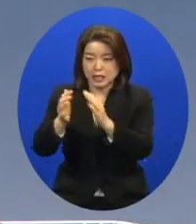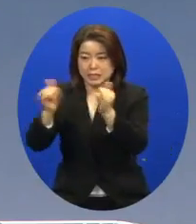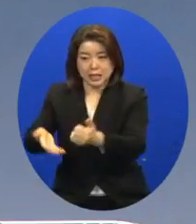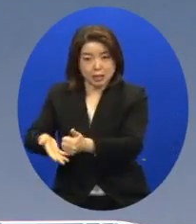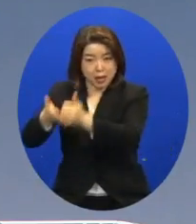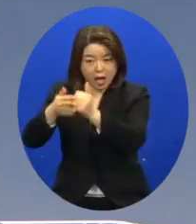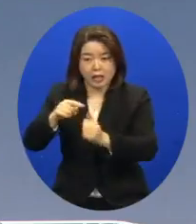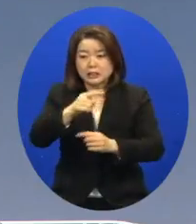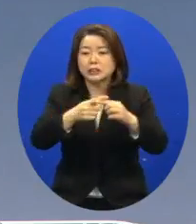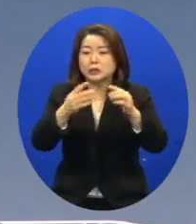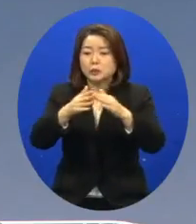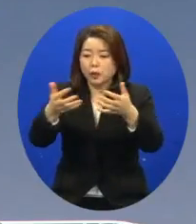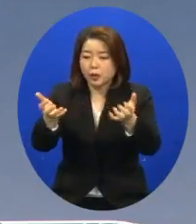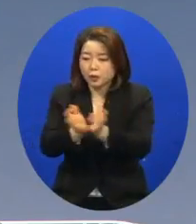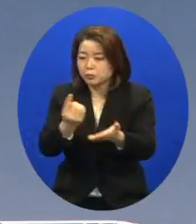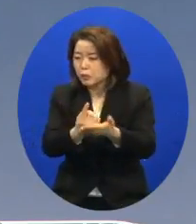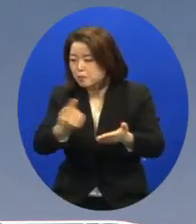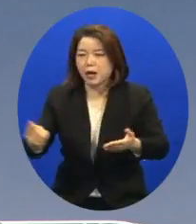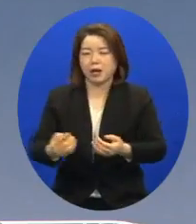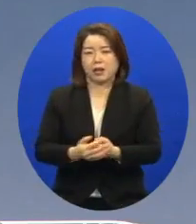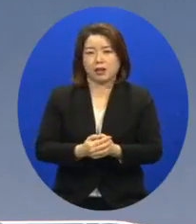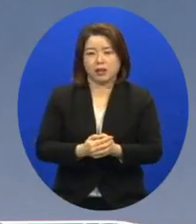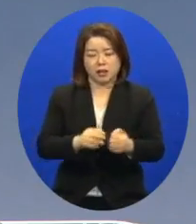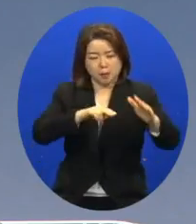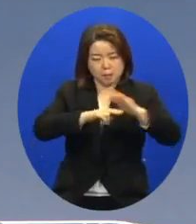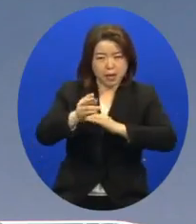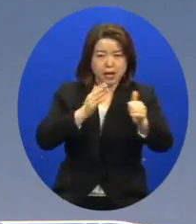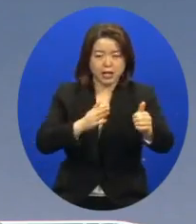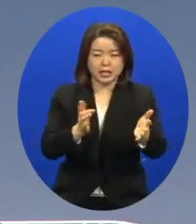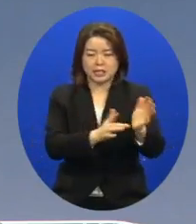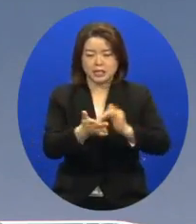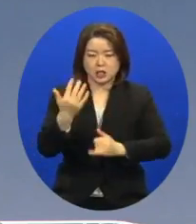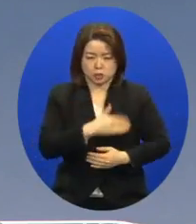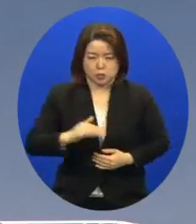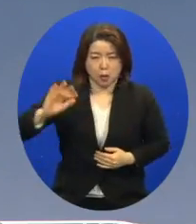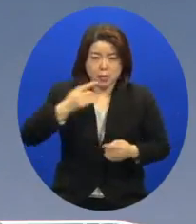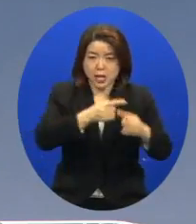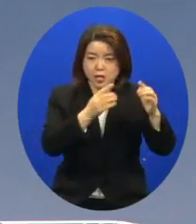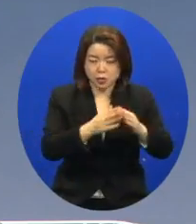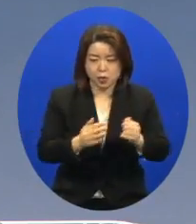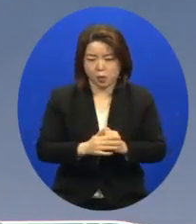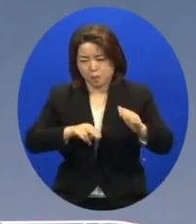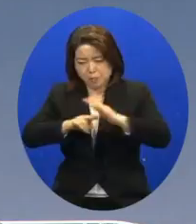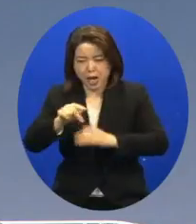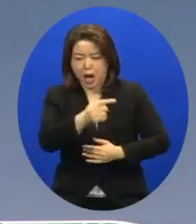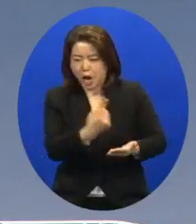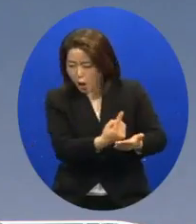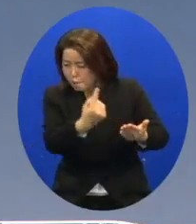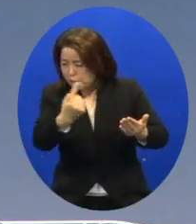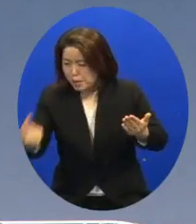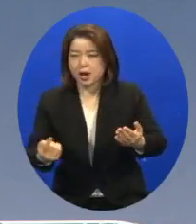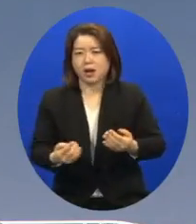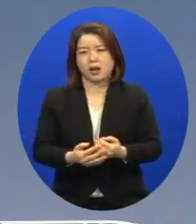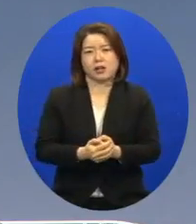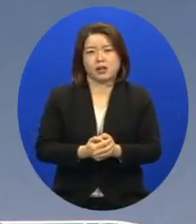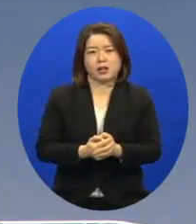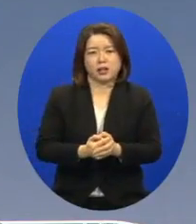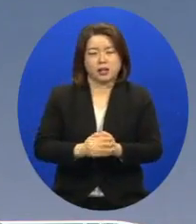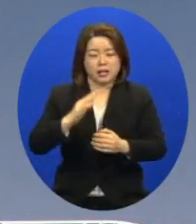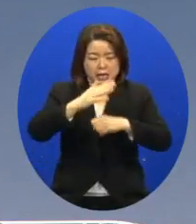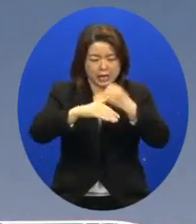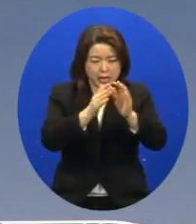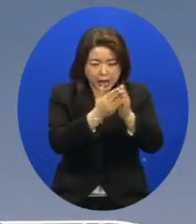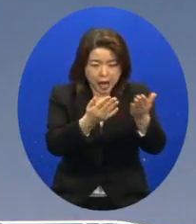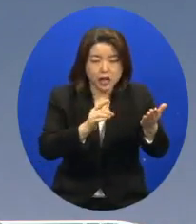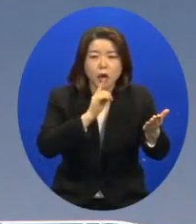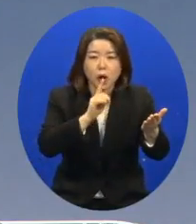단 하십시오 예수님의 몸 된 교회의 어 달아나 10시 어 거기서 나오십시오 성경이 없는 교회 들로부터